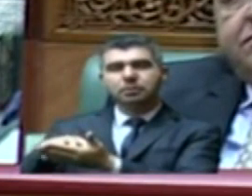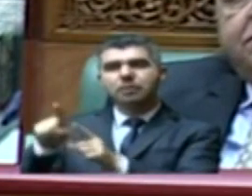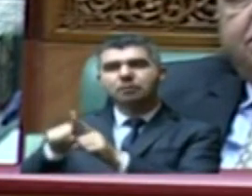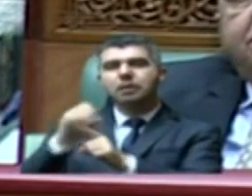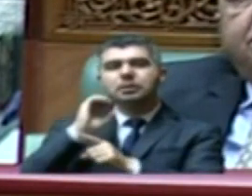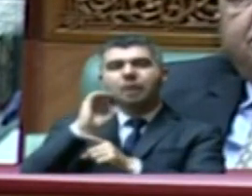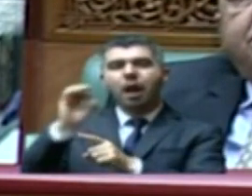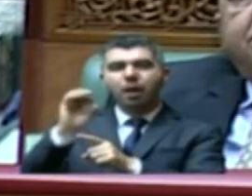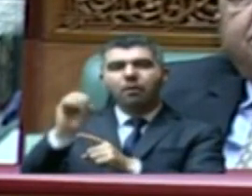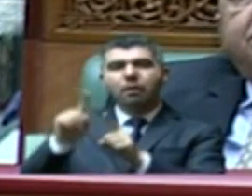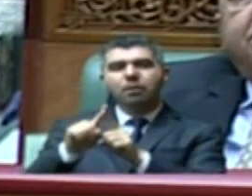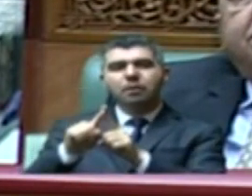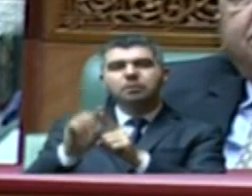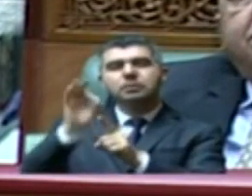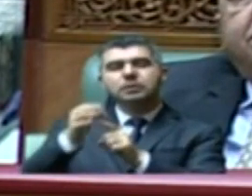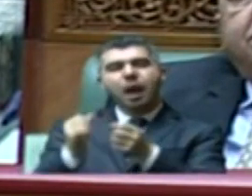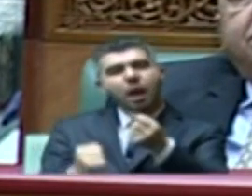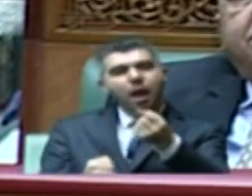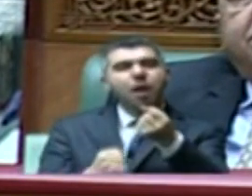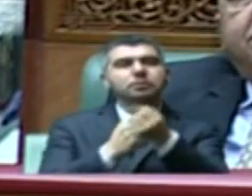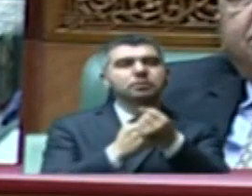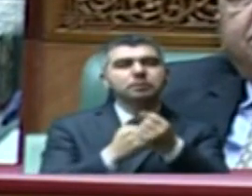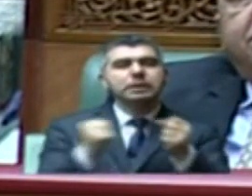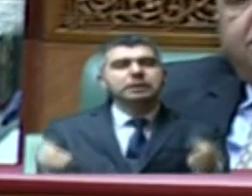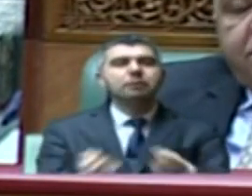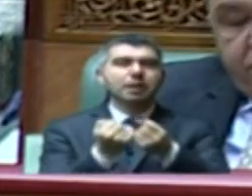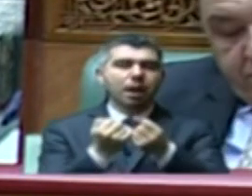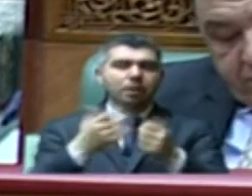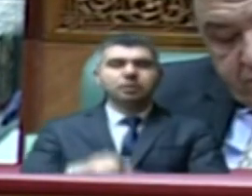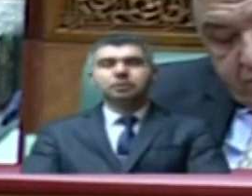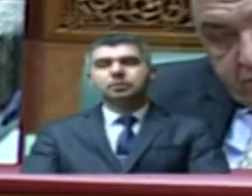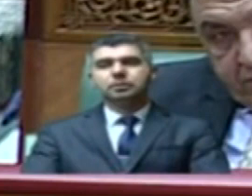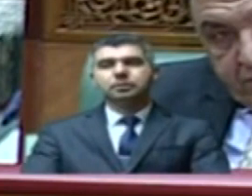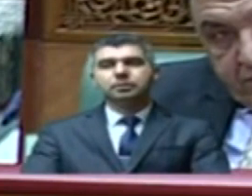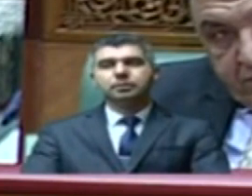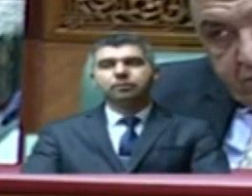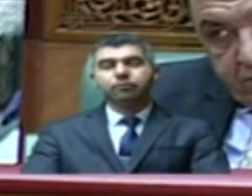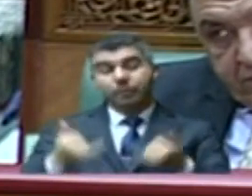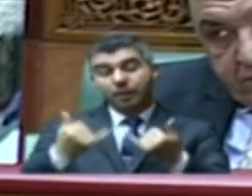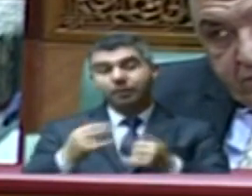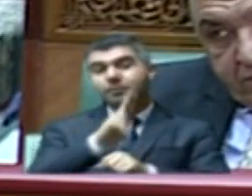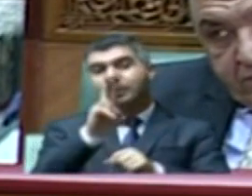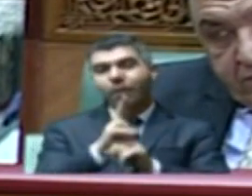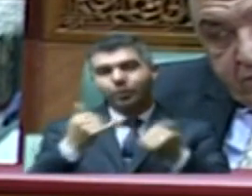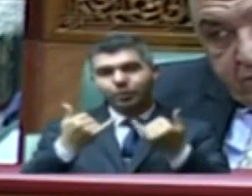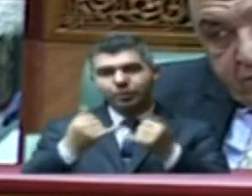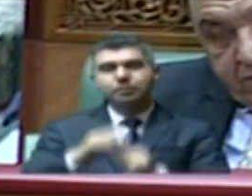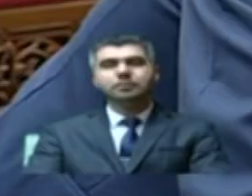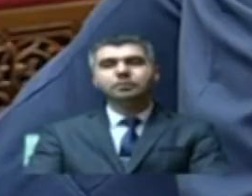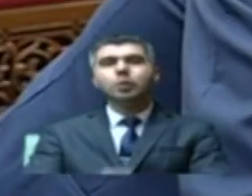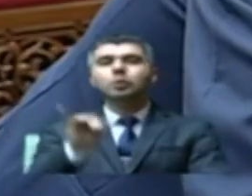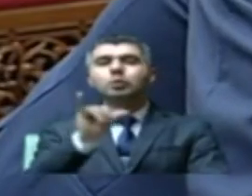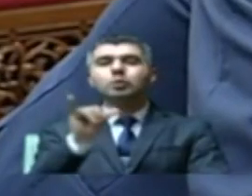باش تحقق أو باش تساهم واحد النصيب أكبر في التنمية. إذن هذا هو التساؤل ديالنا اليوم. بغينا نشوف